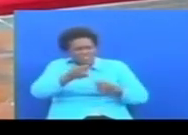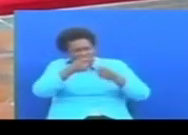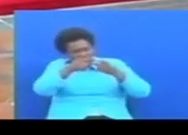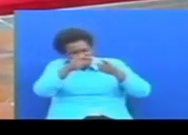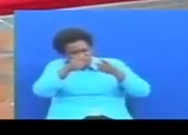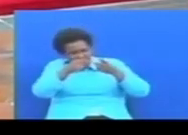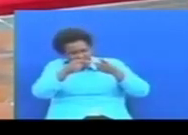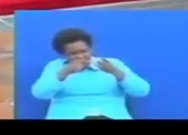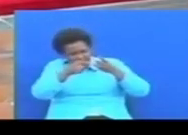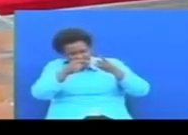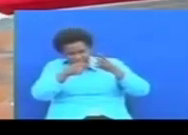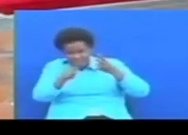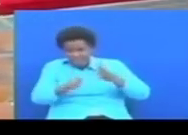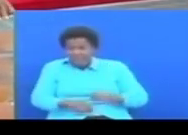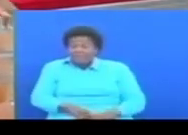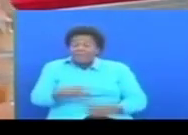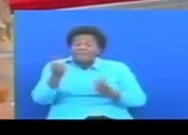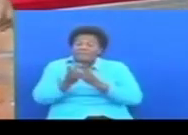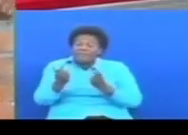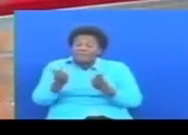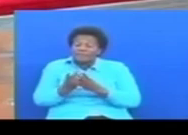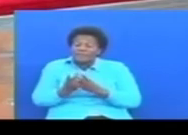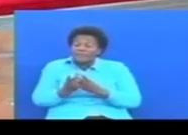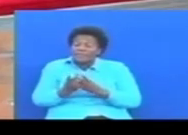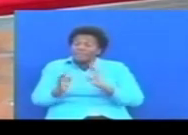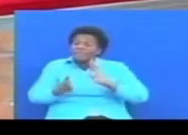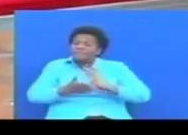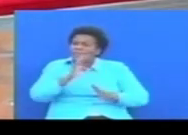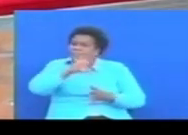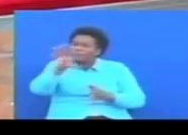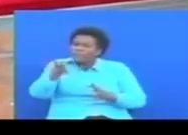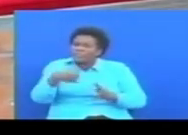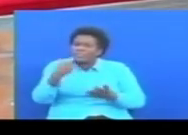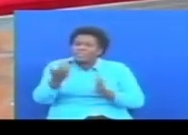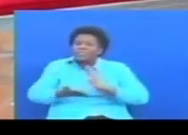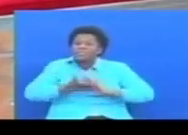hiyo ni chanzo kikubwa cha mapato ya serikali.